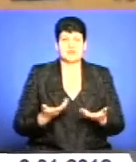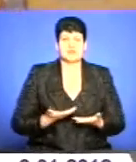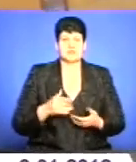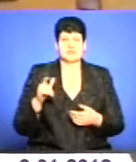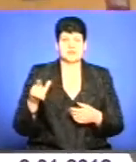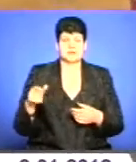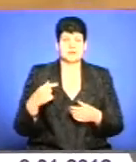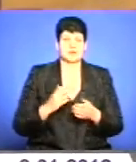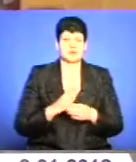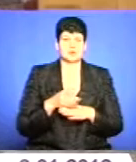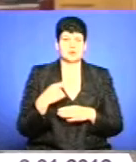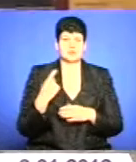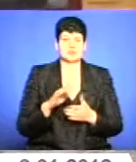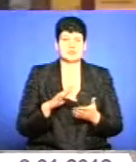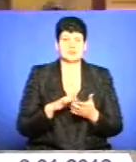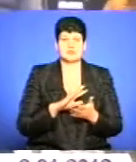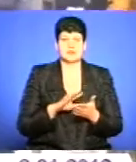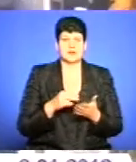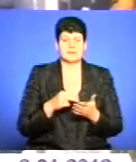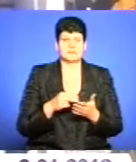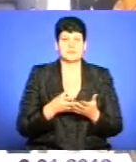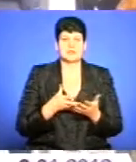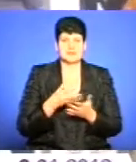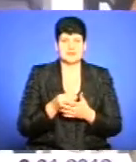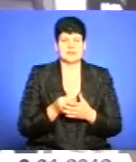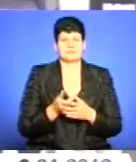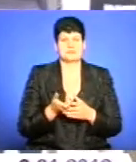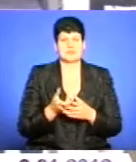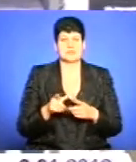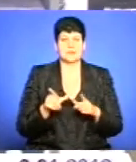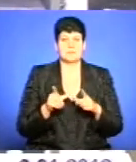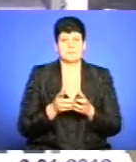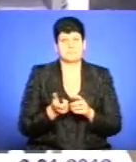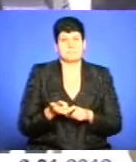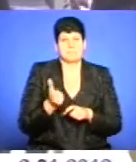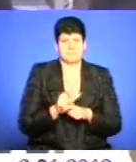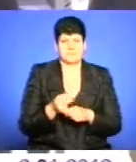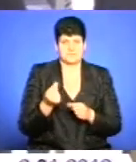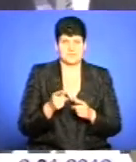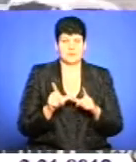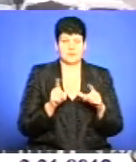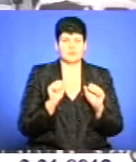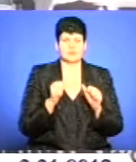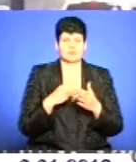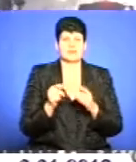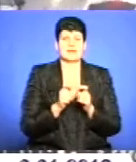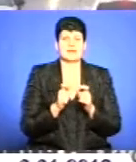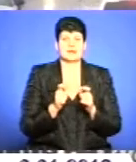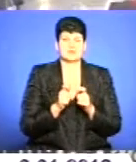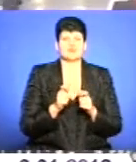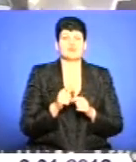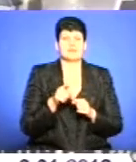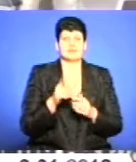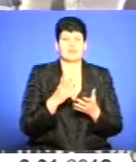гості обласного центру, щоб не платити більше за проїзд, можуть придбати неперсоніфіковану картку і нею розраховуватись у транспорті, кажуть в